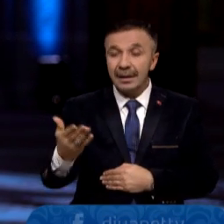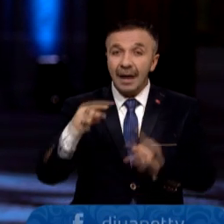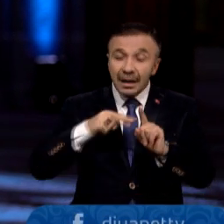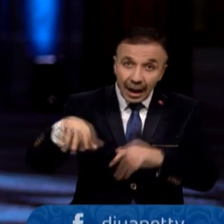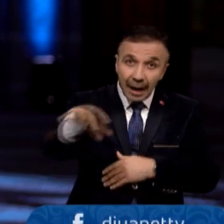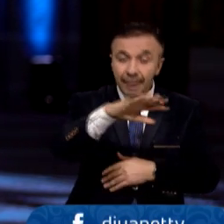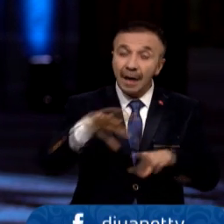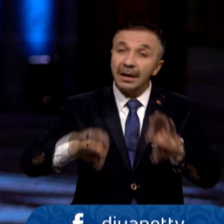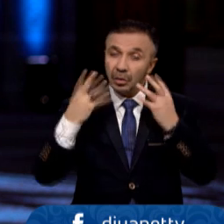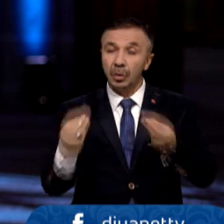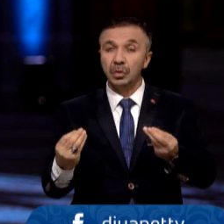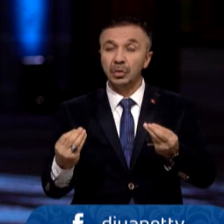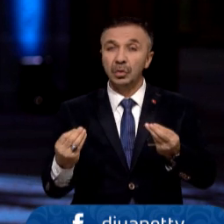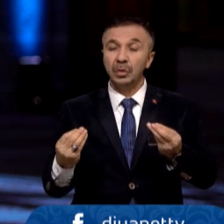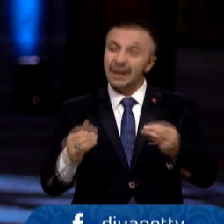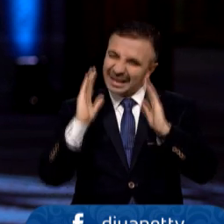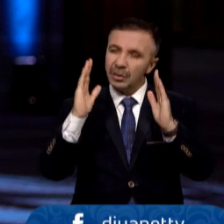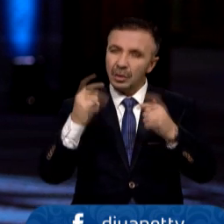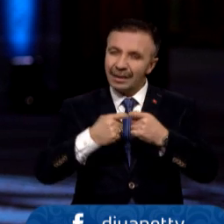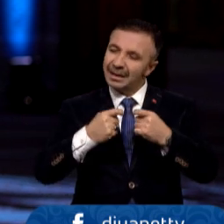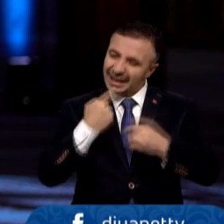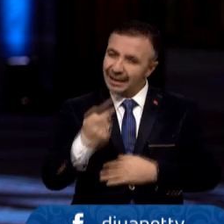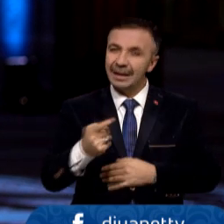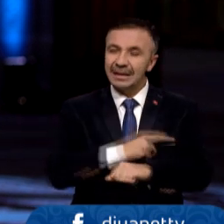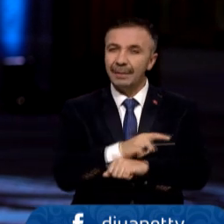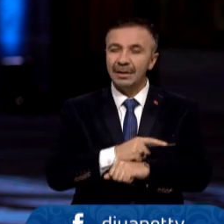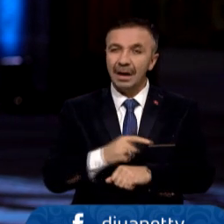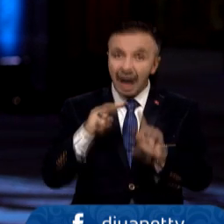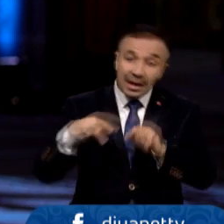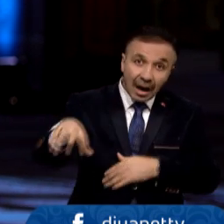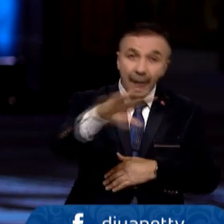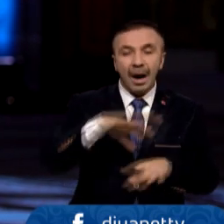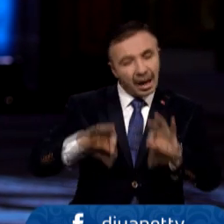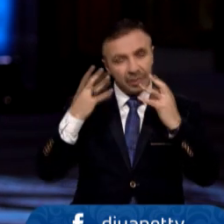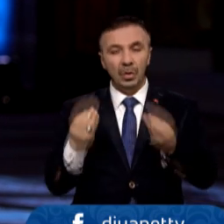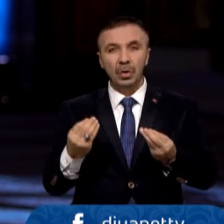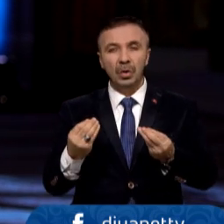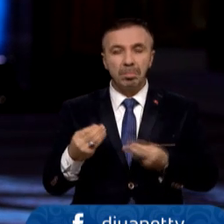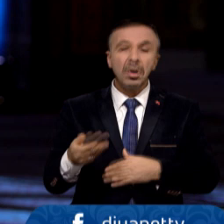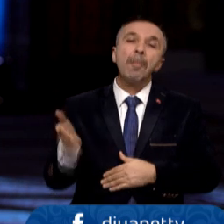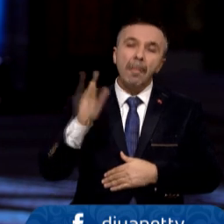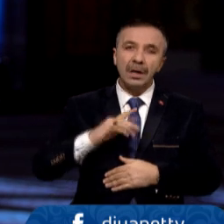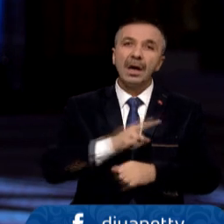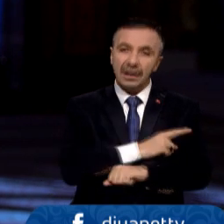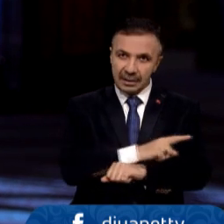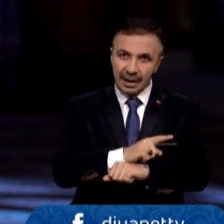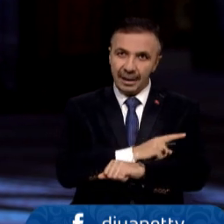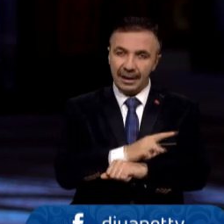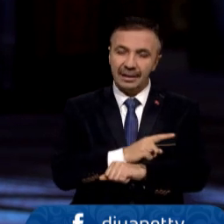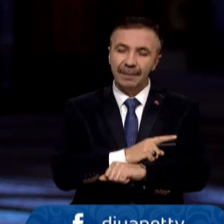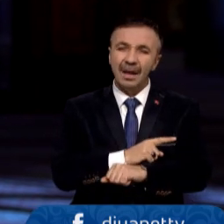asabım hazırlansın gidiyoruz dediği zamanlarda ashab-ı Kiram hazırlanıyor Diğer zamanlarda